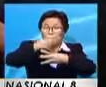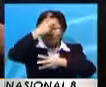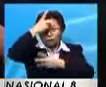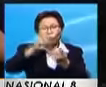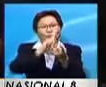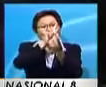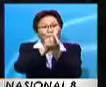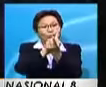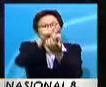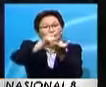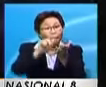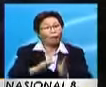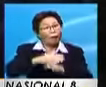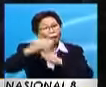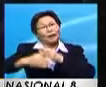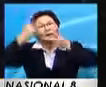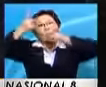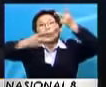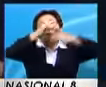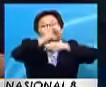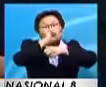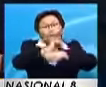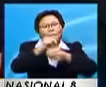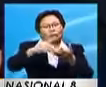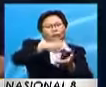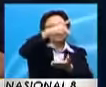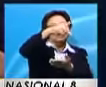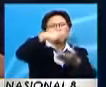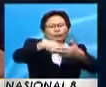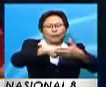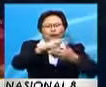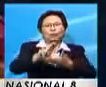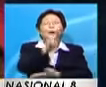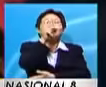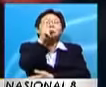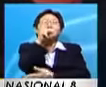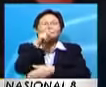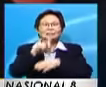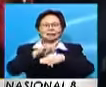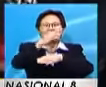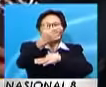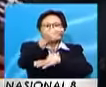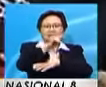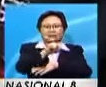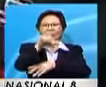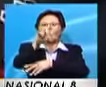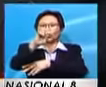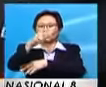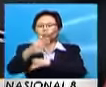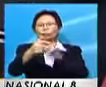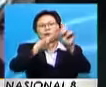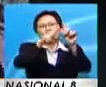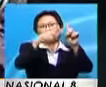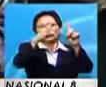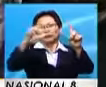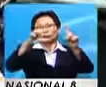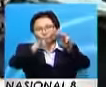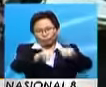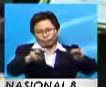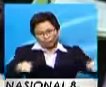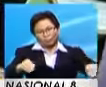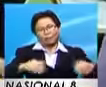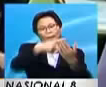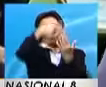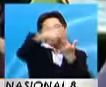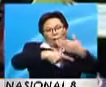hasil ditemui mitos lepas lawatan ke kolej matrikulasi kedok di changlun yang melibatkan 1600 belajar